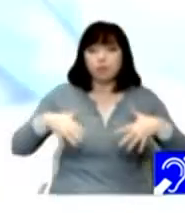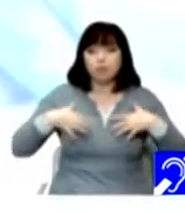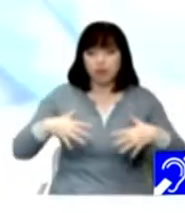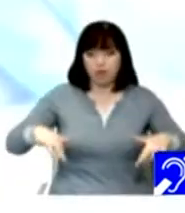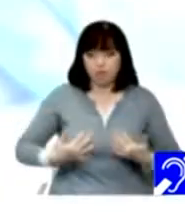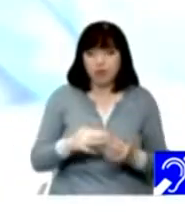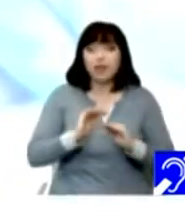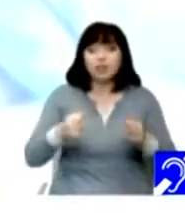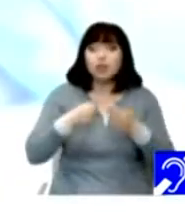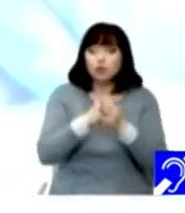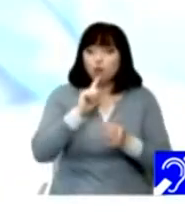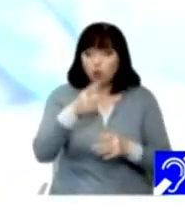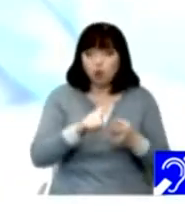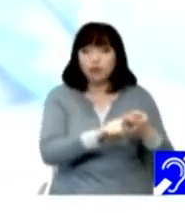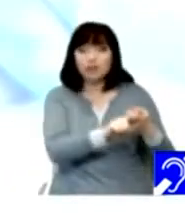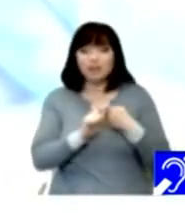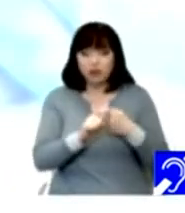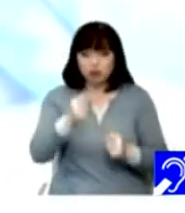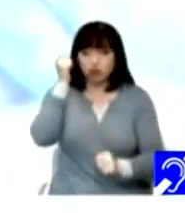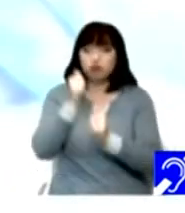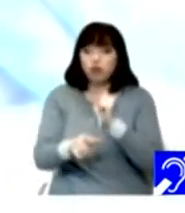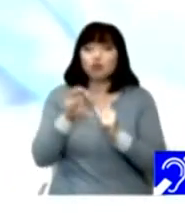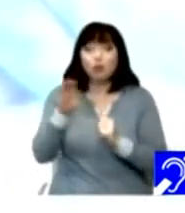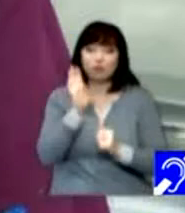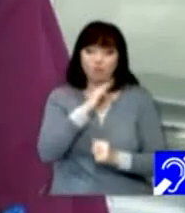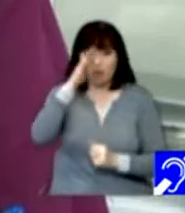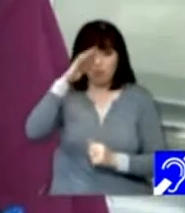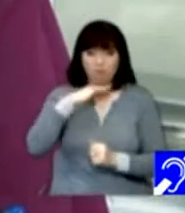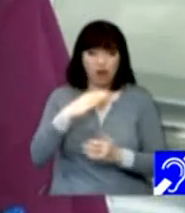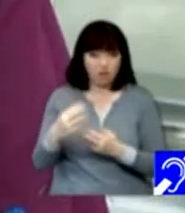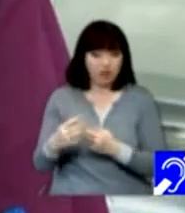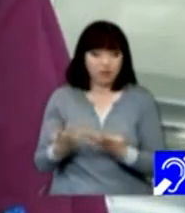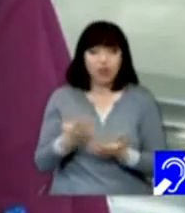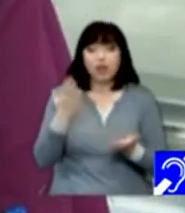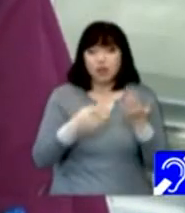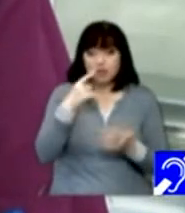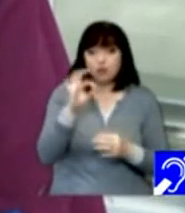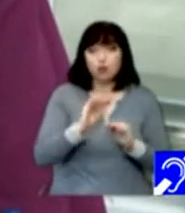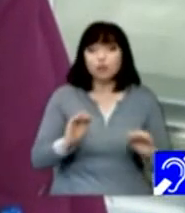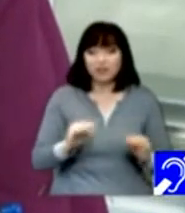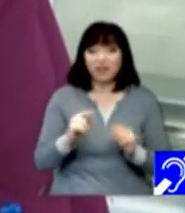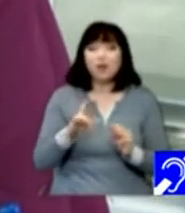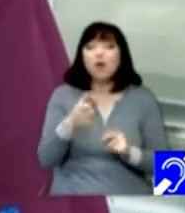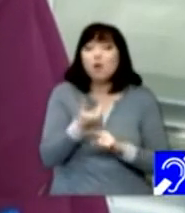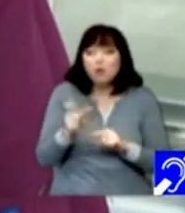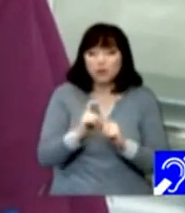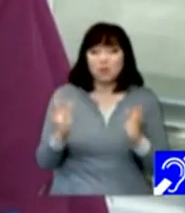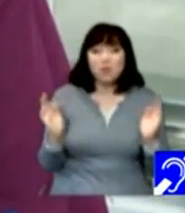de până la un an se infectează cel mai des de la părinți. Dacă e să vorbim de copii de vârstă mică,